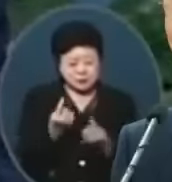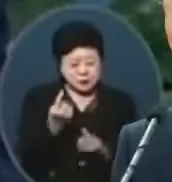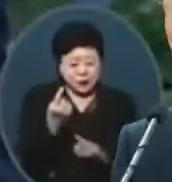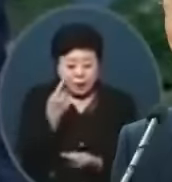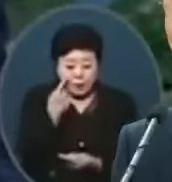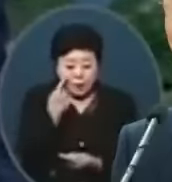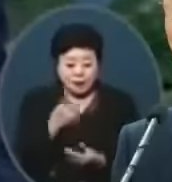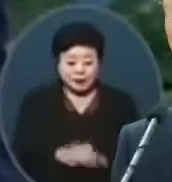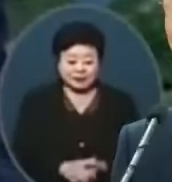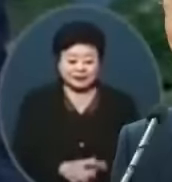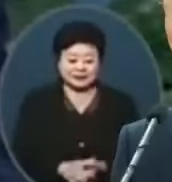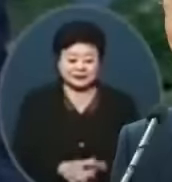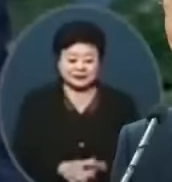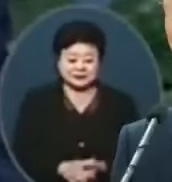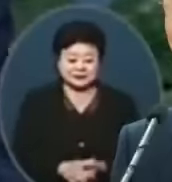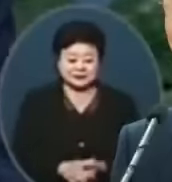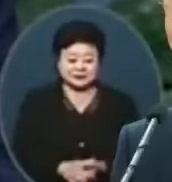보면